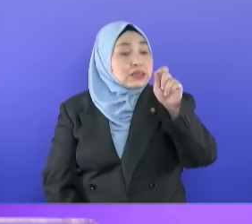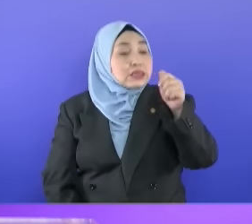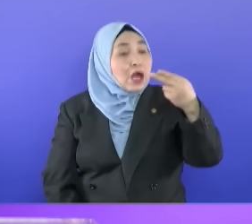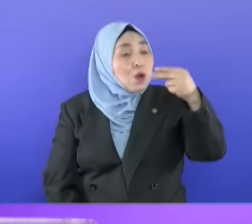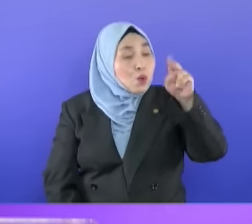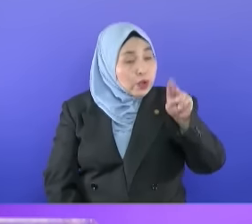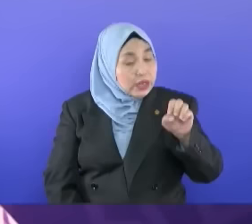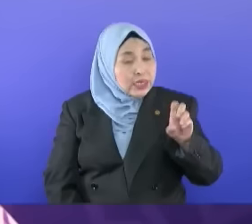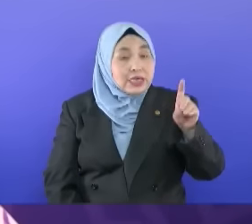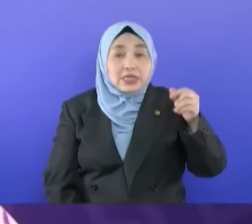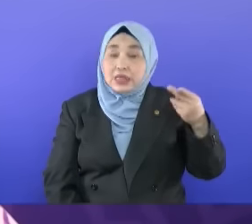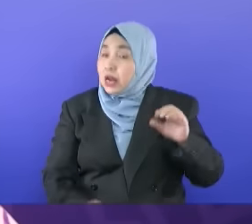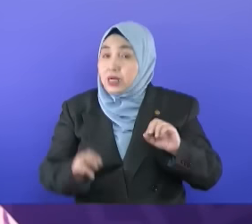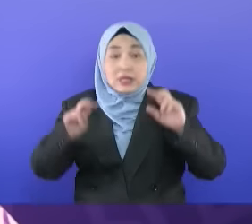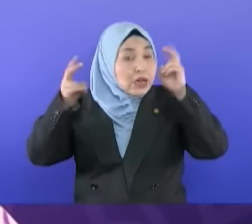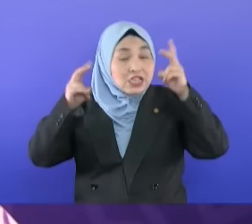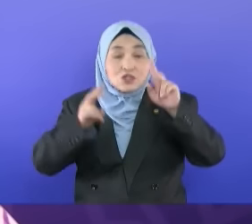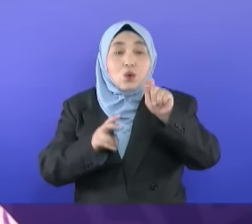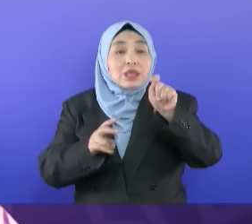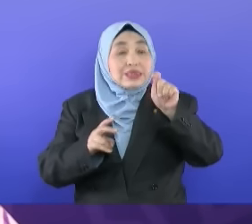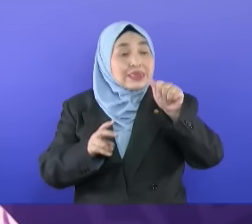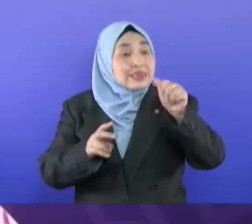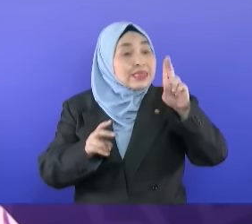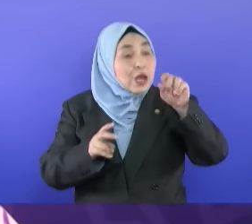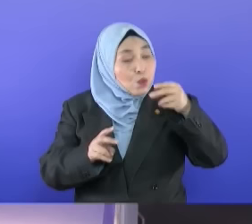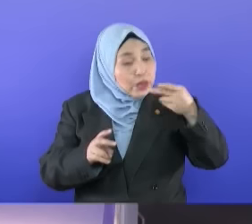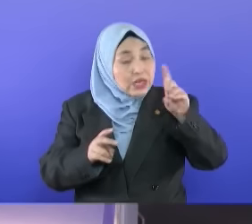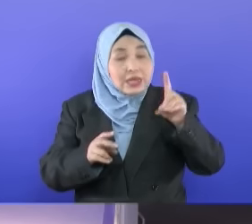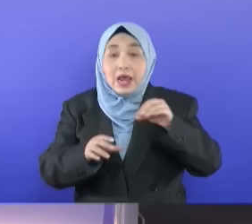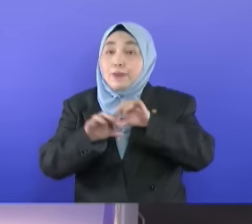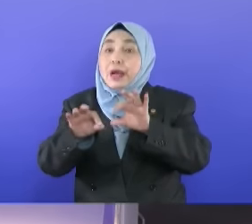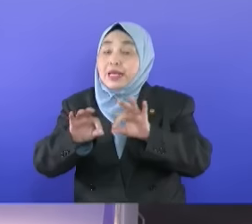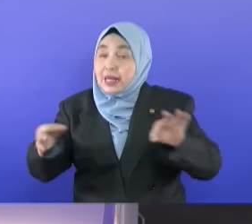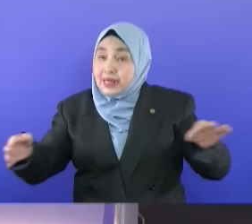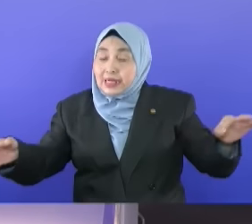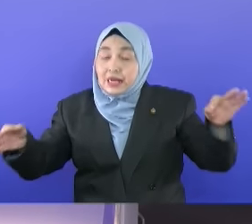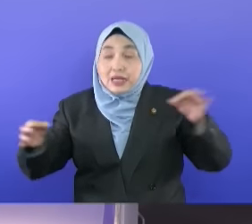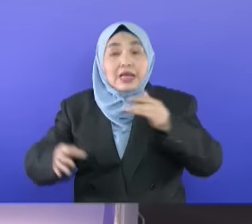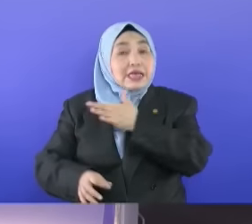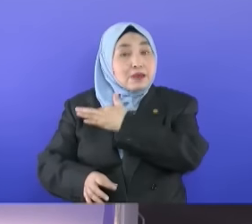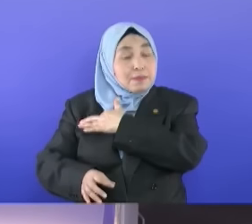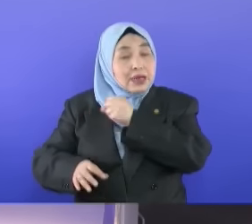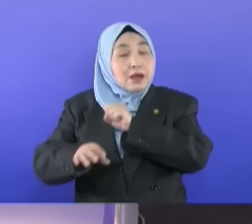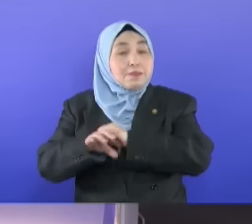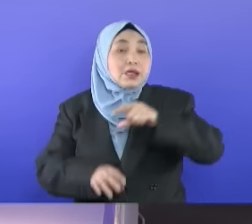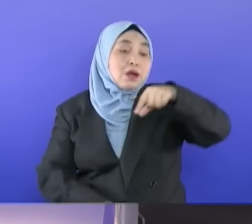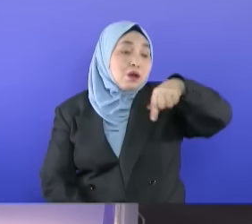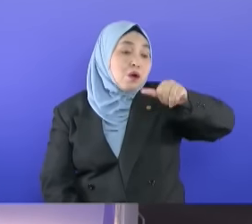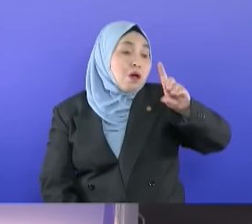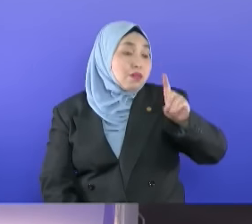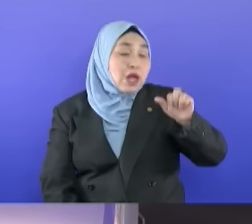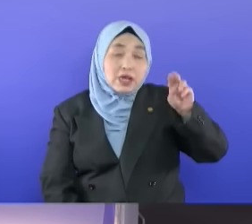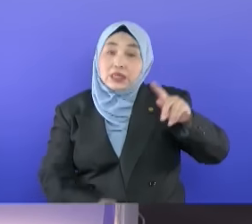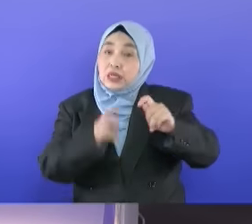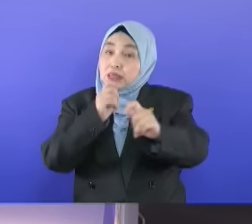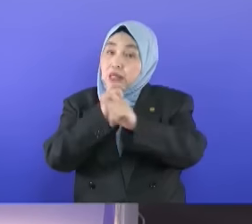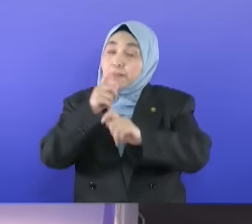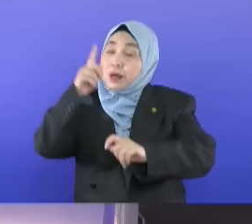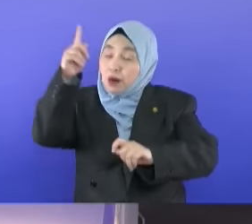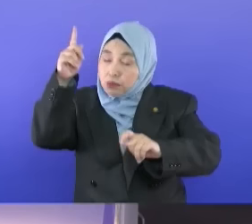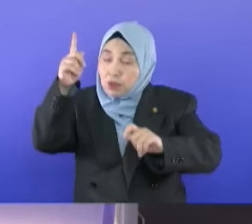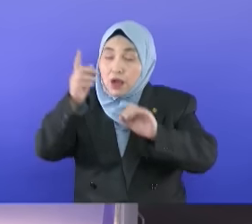wa taala tauhid kan ya tapi di dalam ayat ini diceritakan tentang keimanan pada Qadar Allah Subhanahu Wa Ta'ala